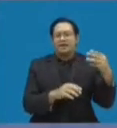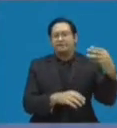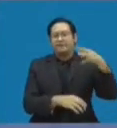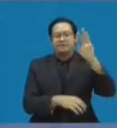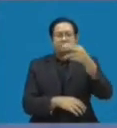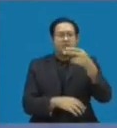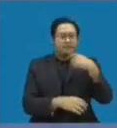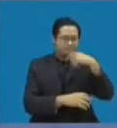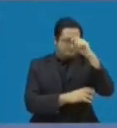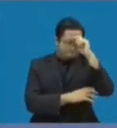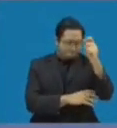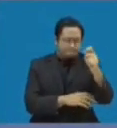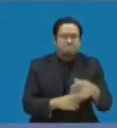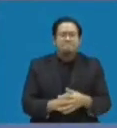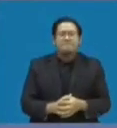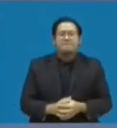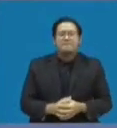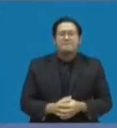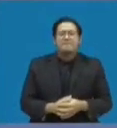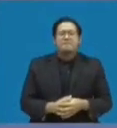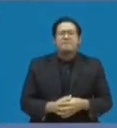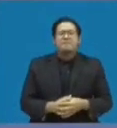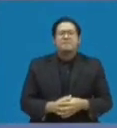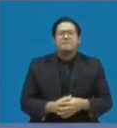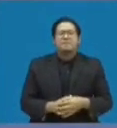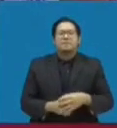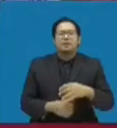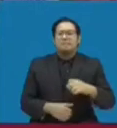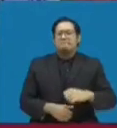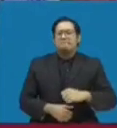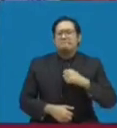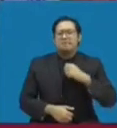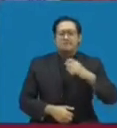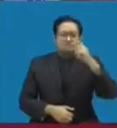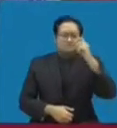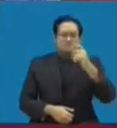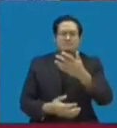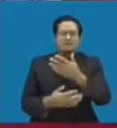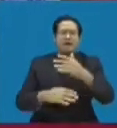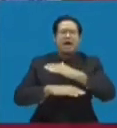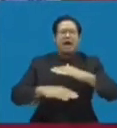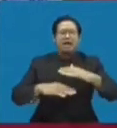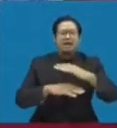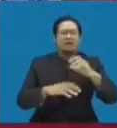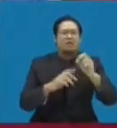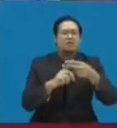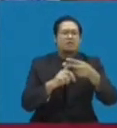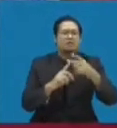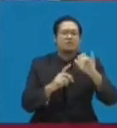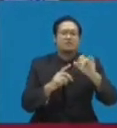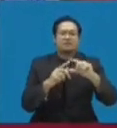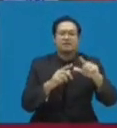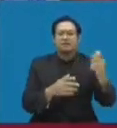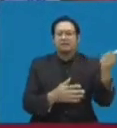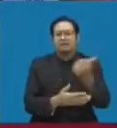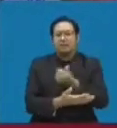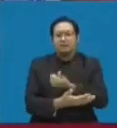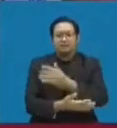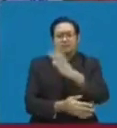Hai yang cermati yang cabangqq akan para atlet para official hadirin dan undangan yang berbahagia